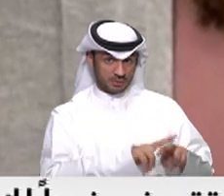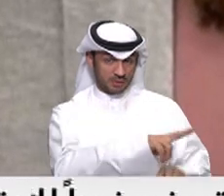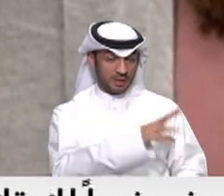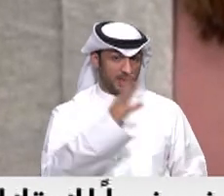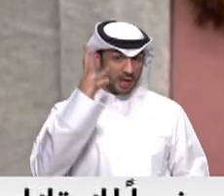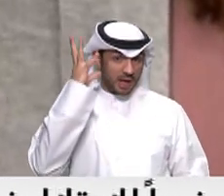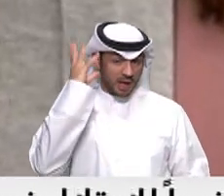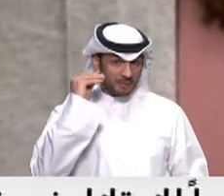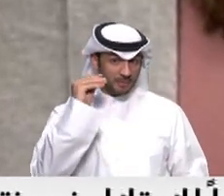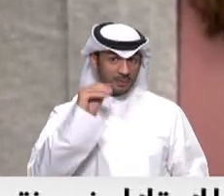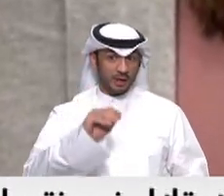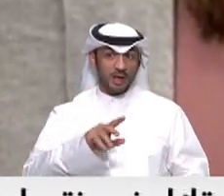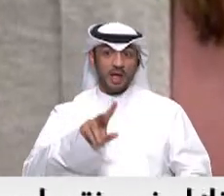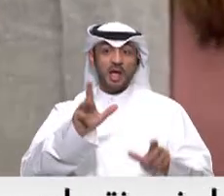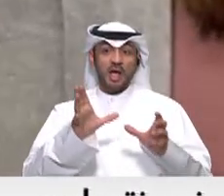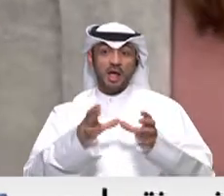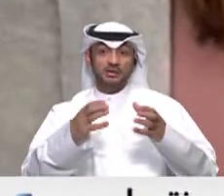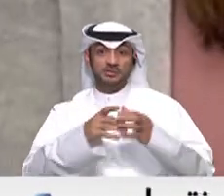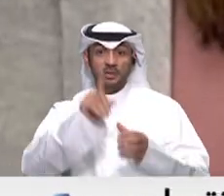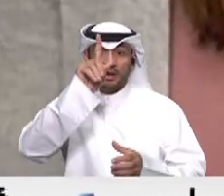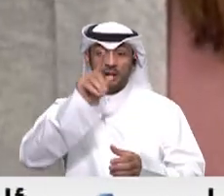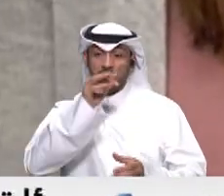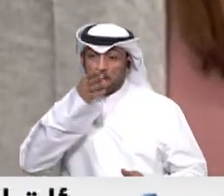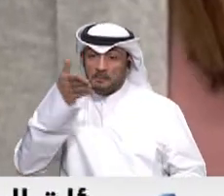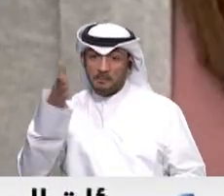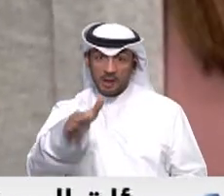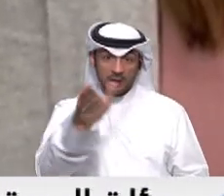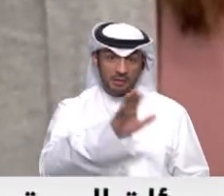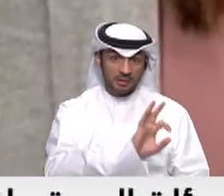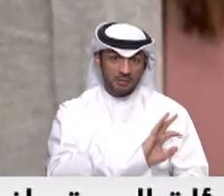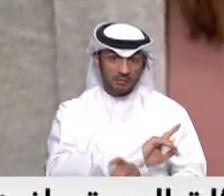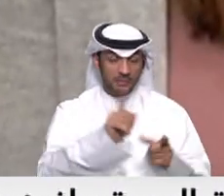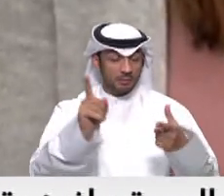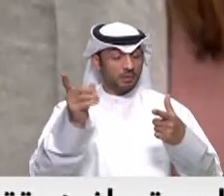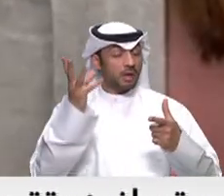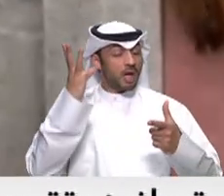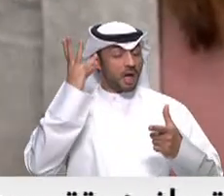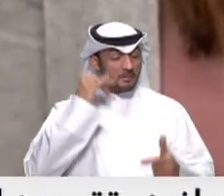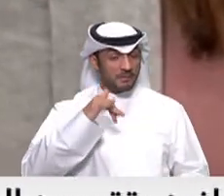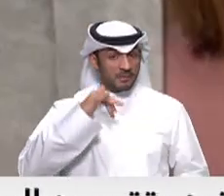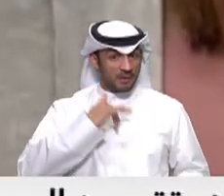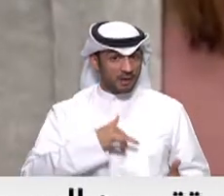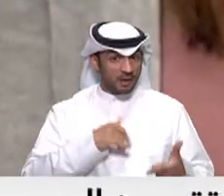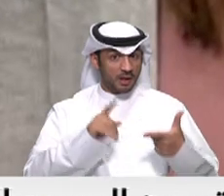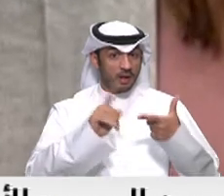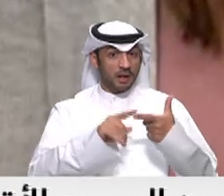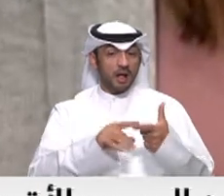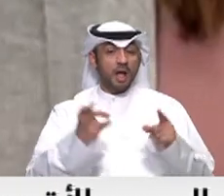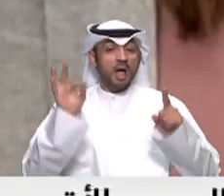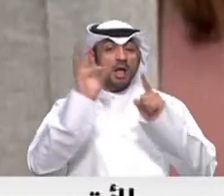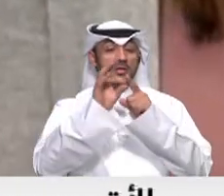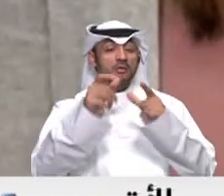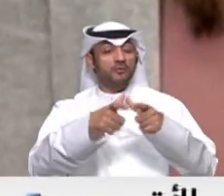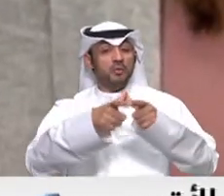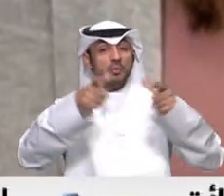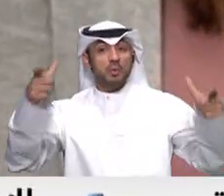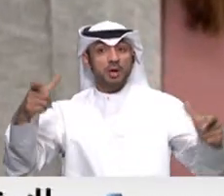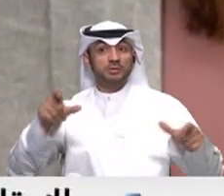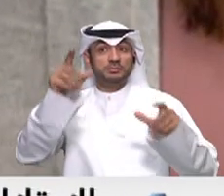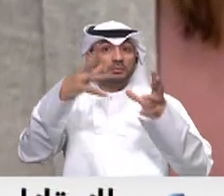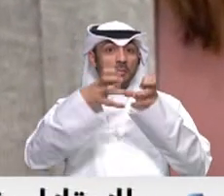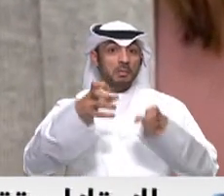فقط إنهاء حزب الله وإنهاء قدراته العسكرية، بل يبدو هناك هدف أوسع من ذلك، فيما استمرت